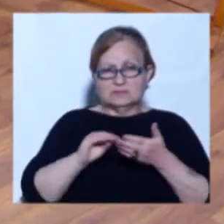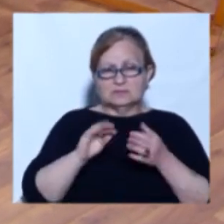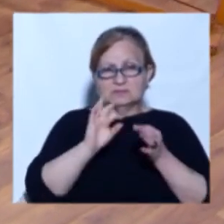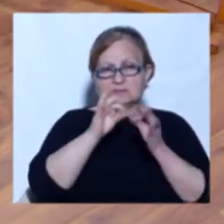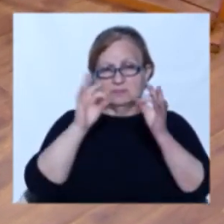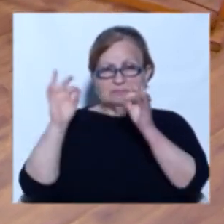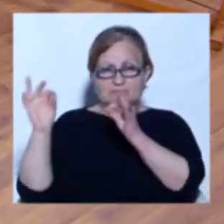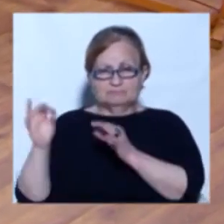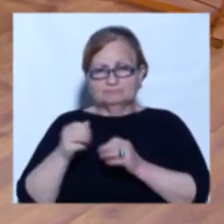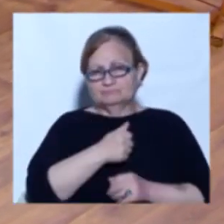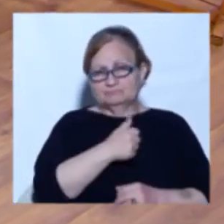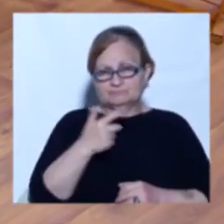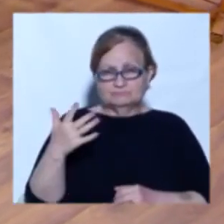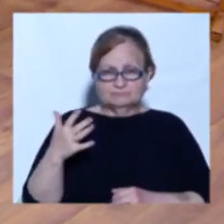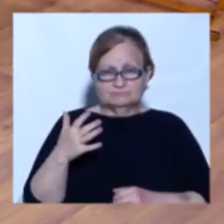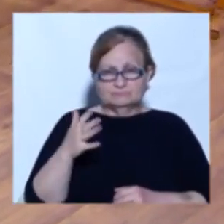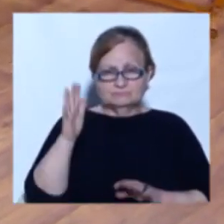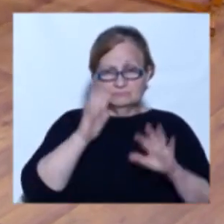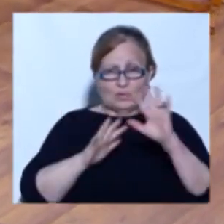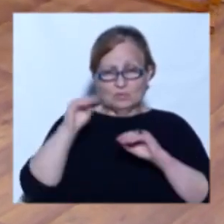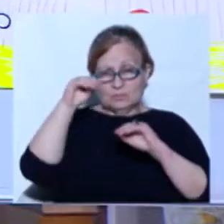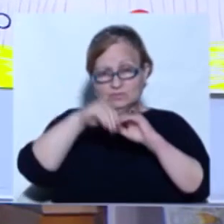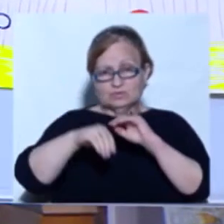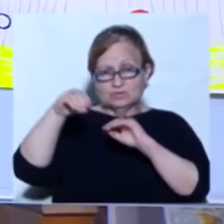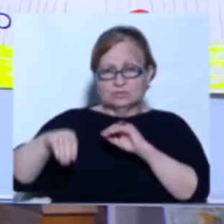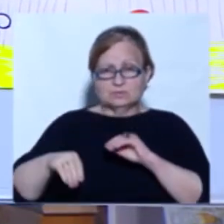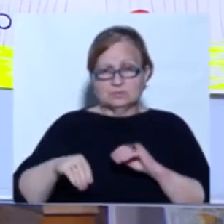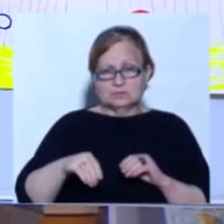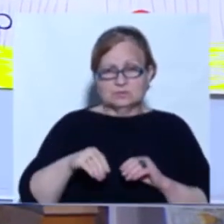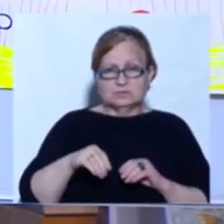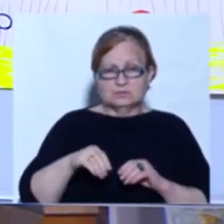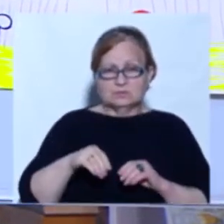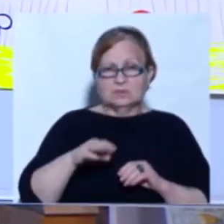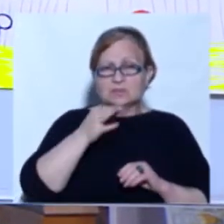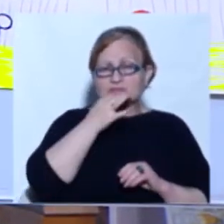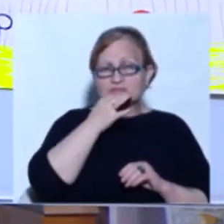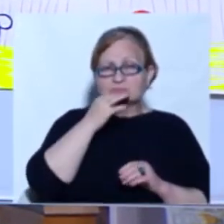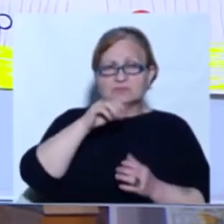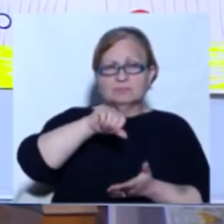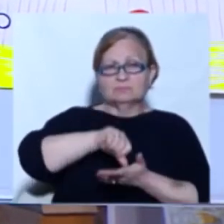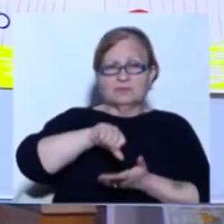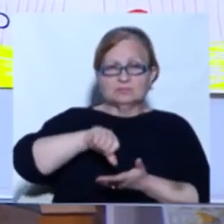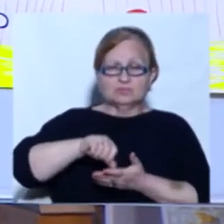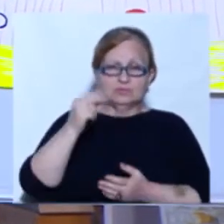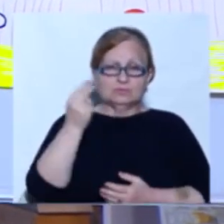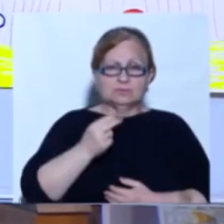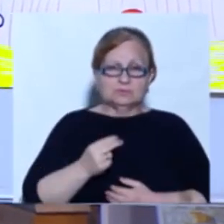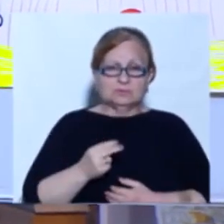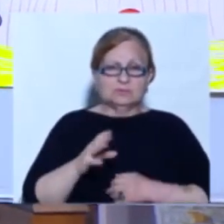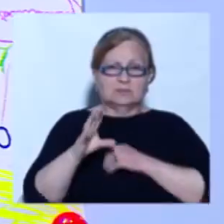წინადადებები თანმიმდევრულად ღრუბელში ჩასვი, დახატე და შემდგომ დახატე პერსონაჟები.